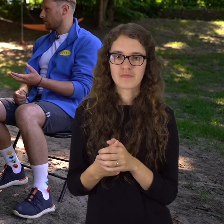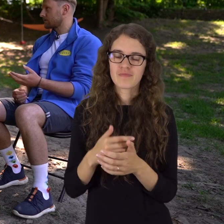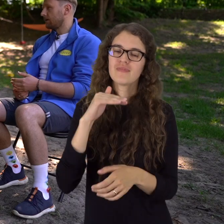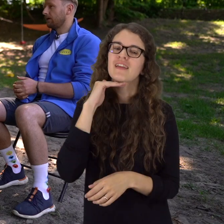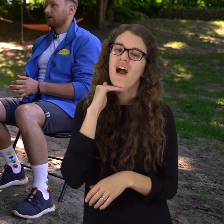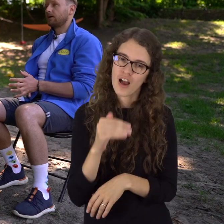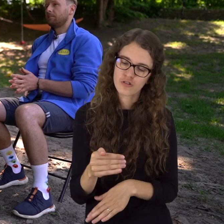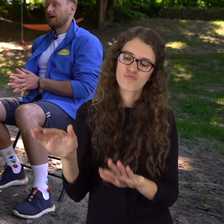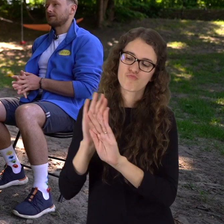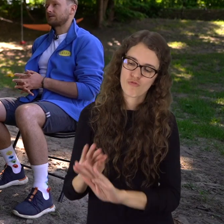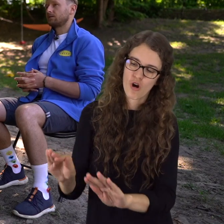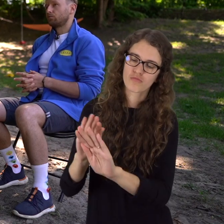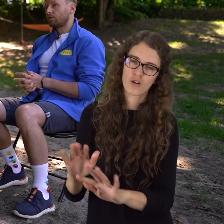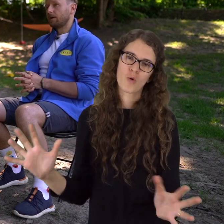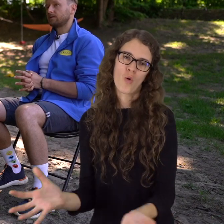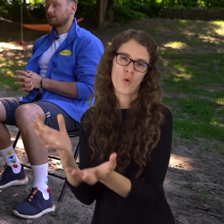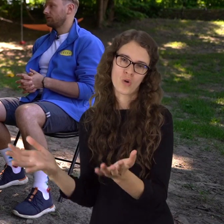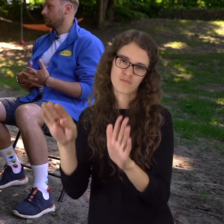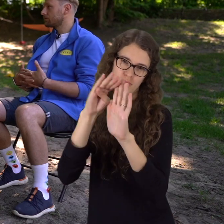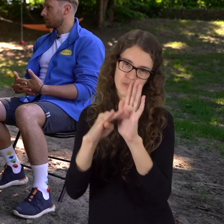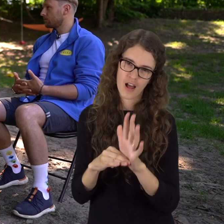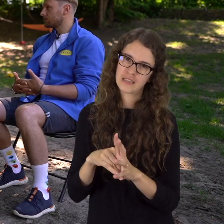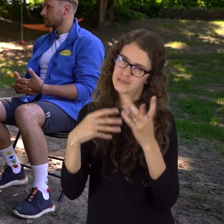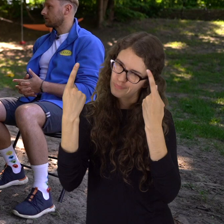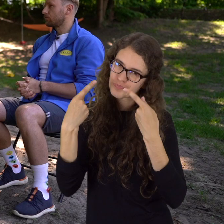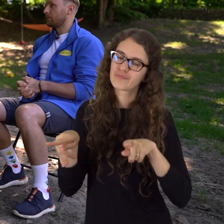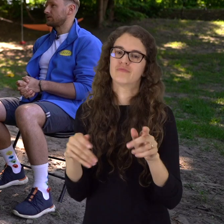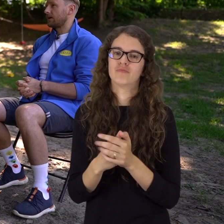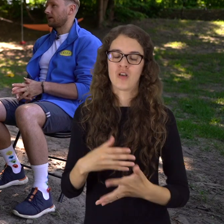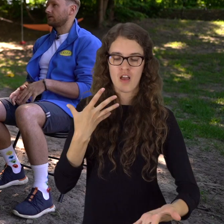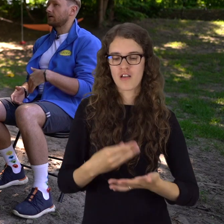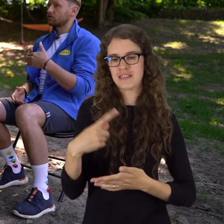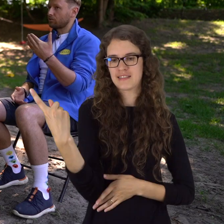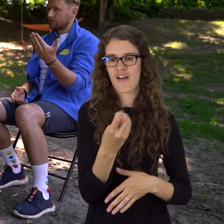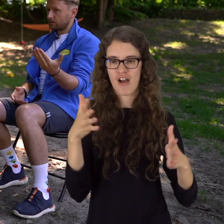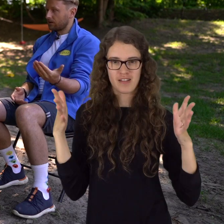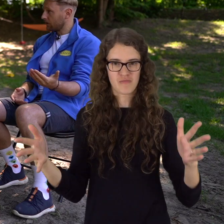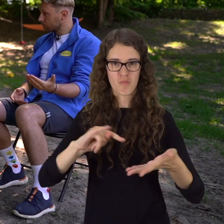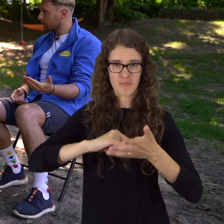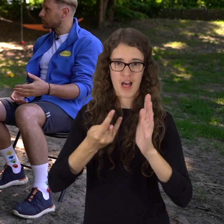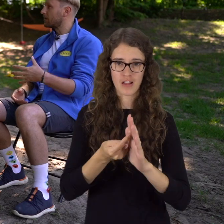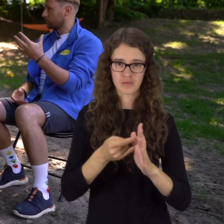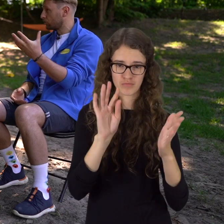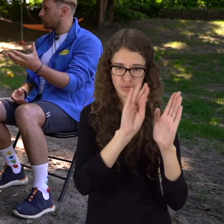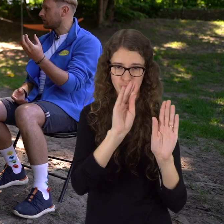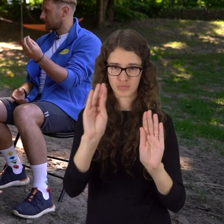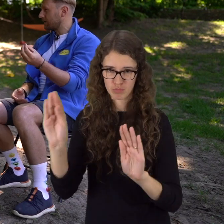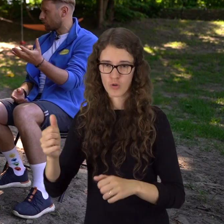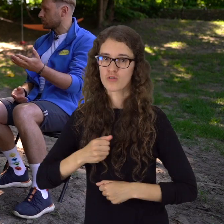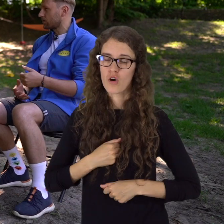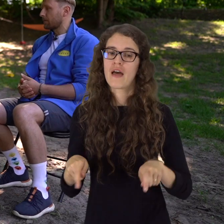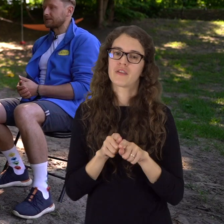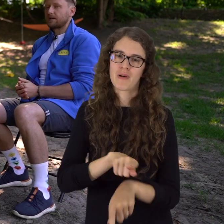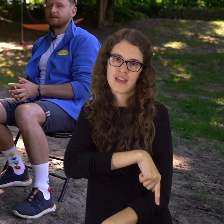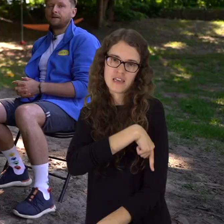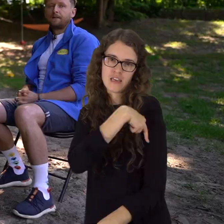yra kitoks. Mes turime savaitinius planus, turime išsikėlę na, kažkokius ilgalaikius planus, bet ugdymo tikslams,